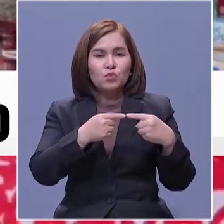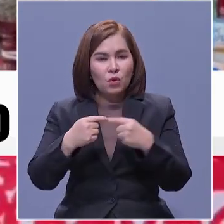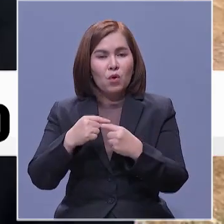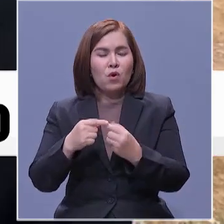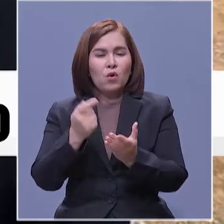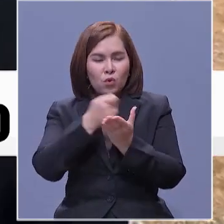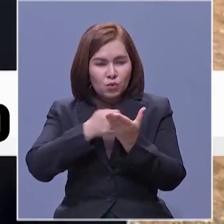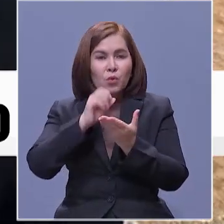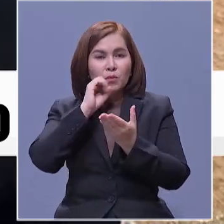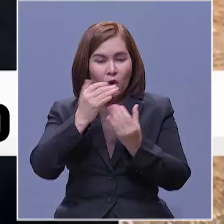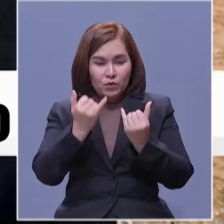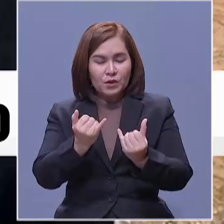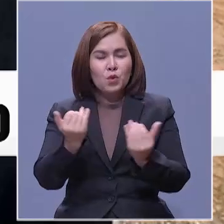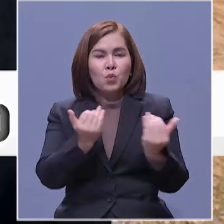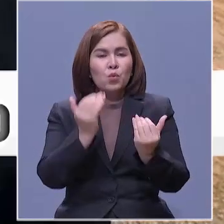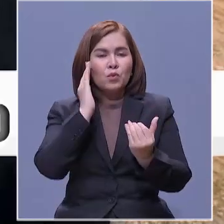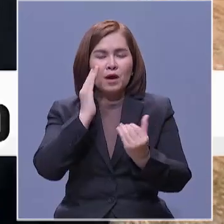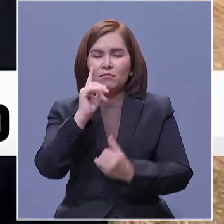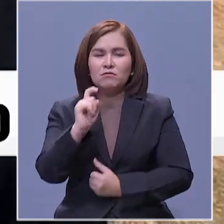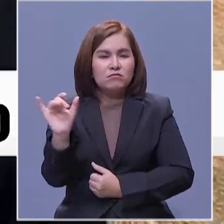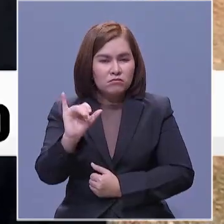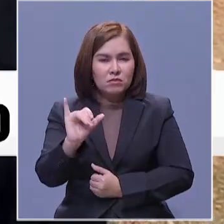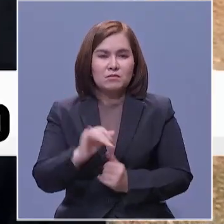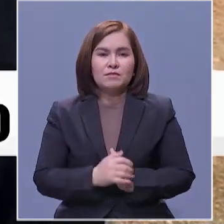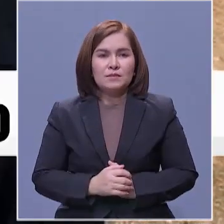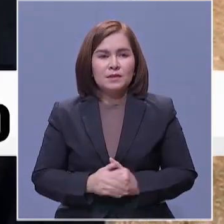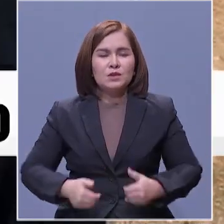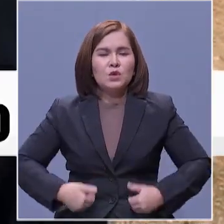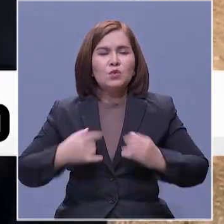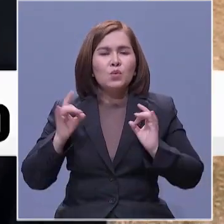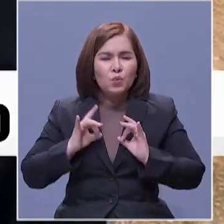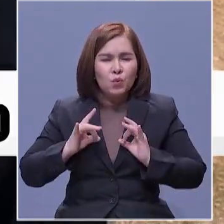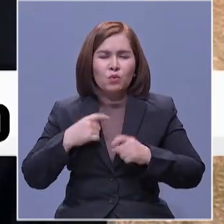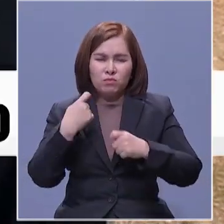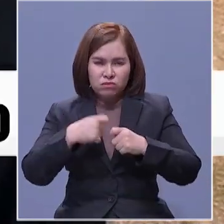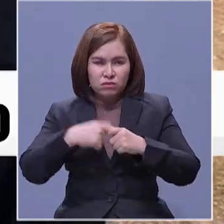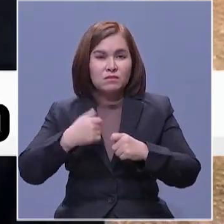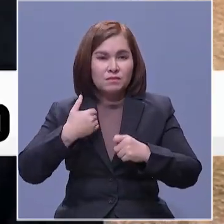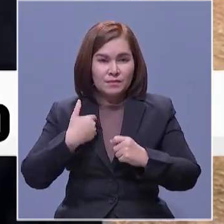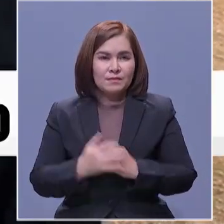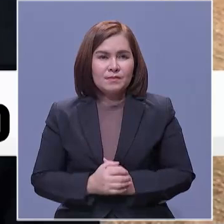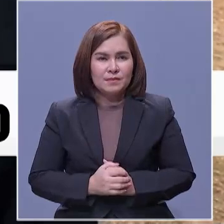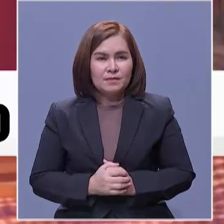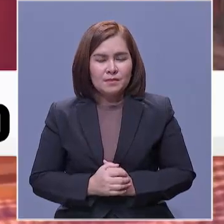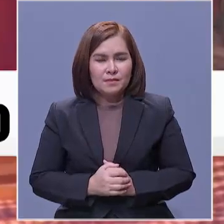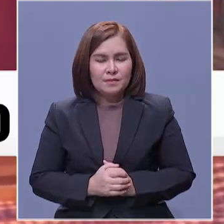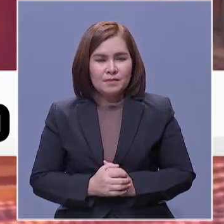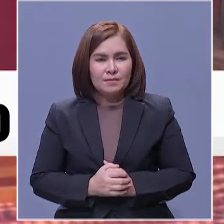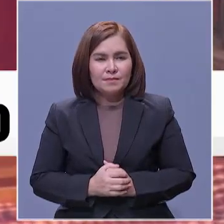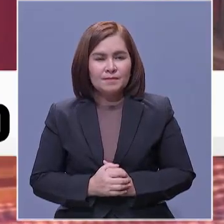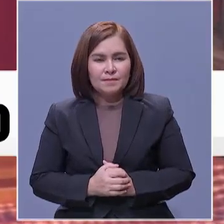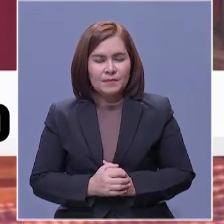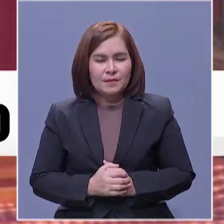าลูกชายยังมีชีวิตอยู่แต่ว่าเป็นการมีชีวิตอยู่ที่ยากลำบากทำให้สบายใจขึ้นบ้าง